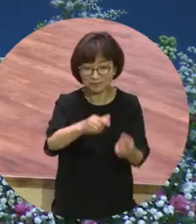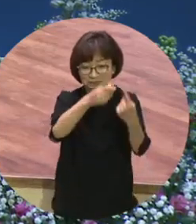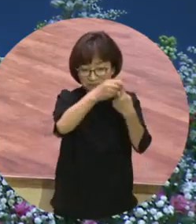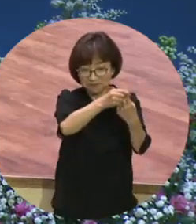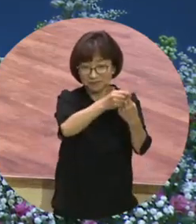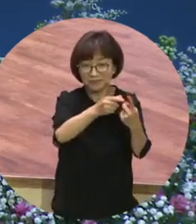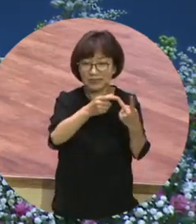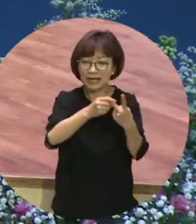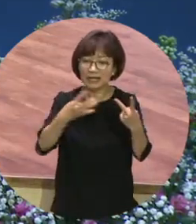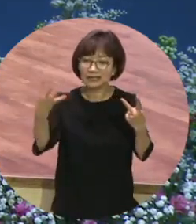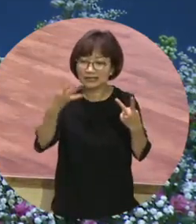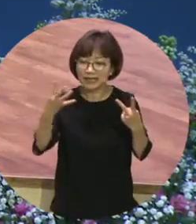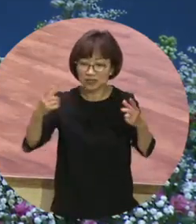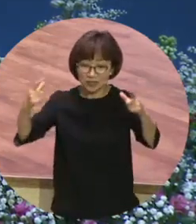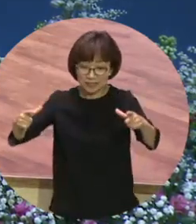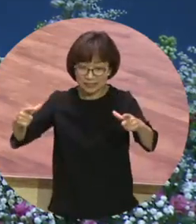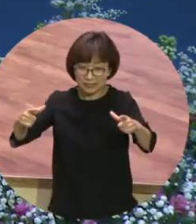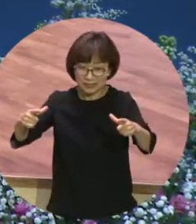부담 주기 싫어서.